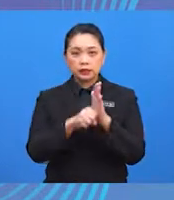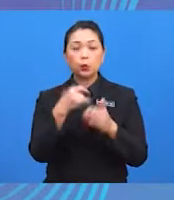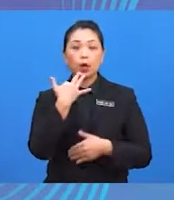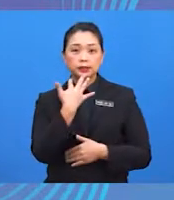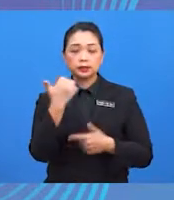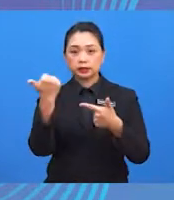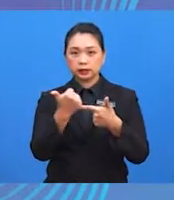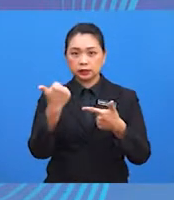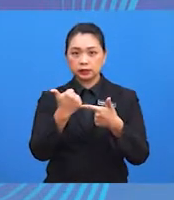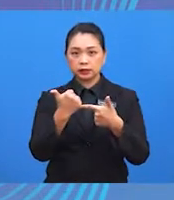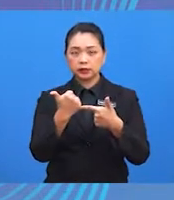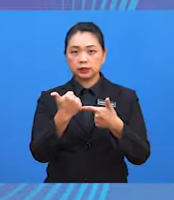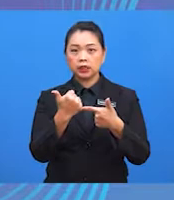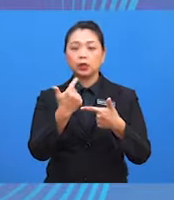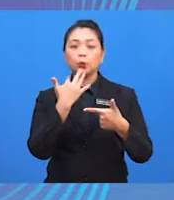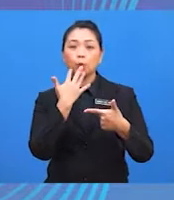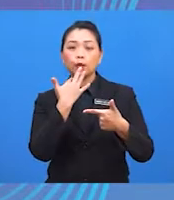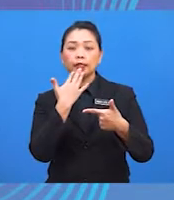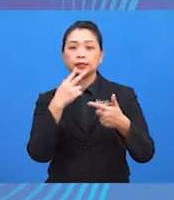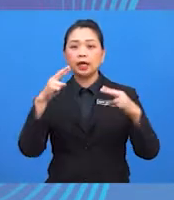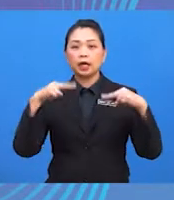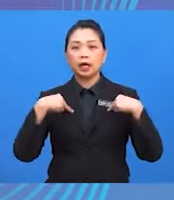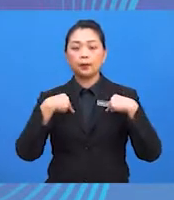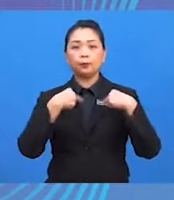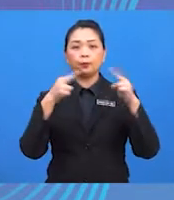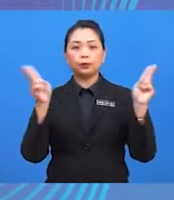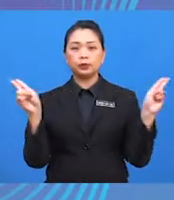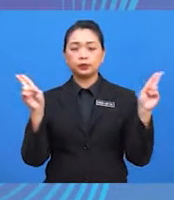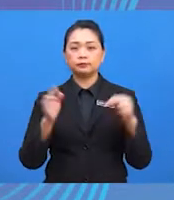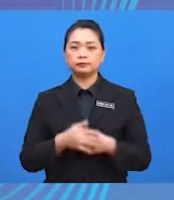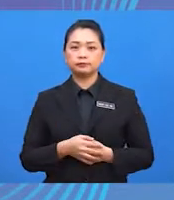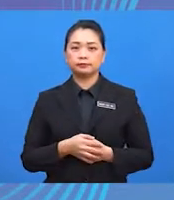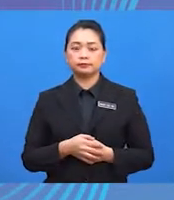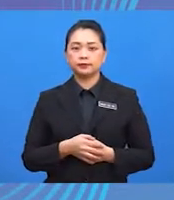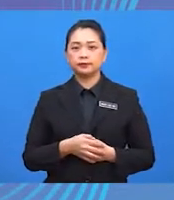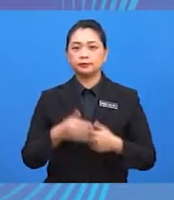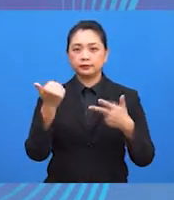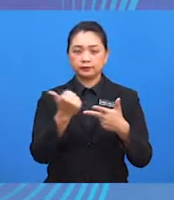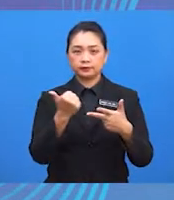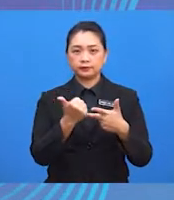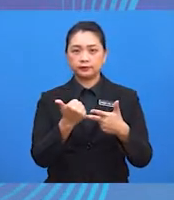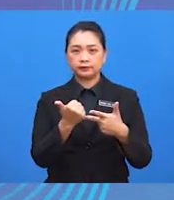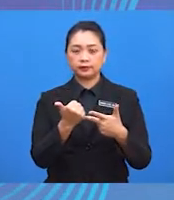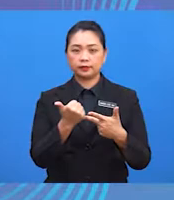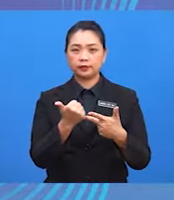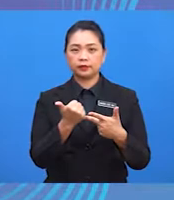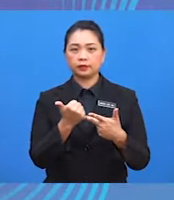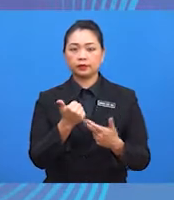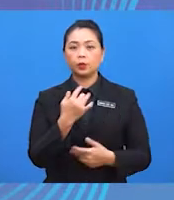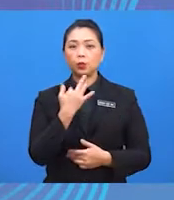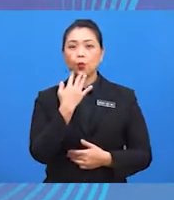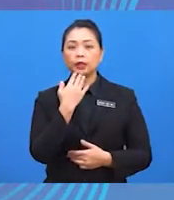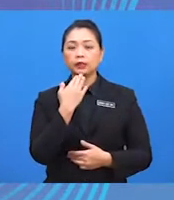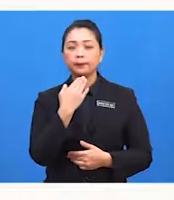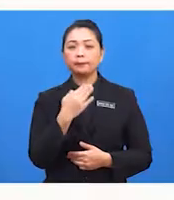yang kedua, warna harmoni, dan yang terakhir, warna